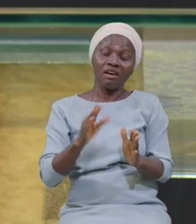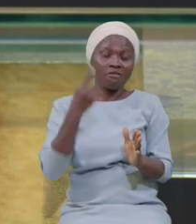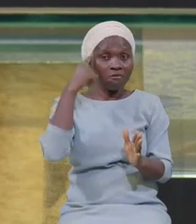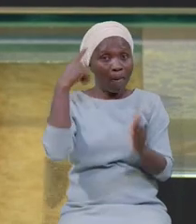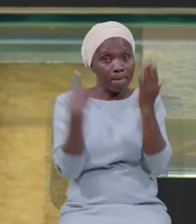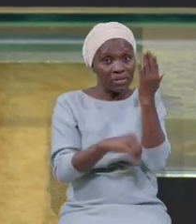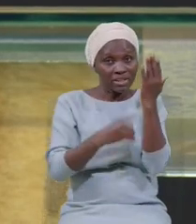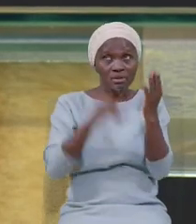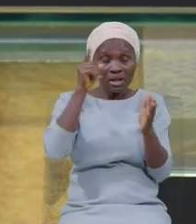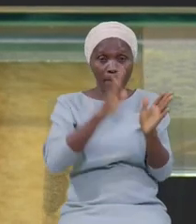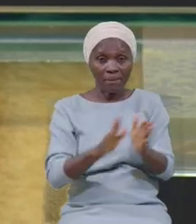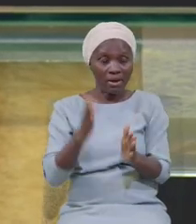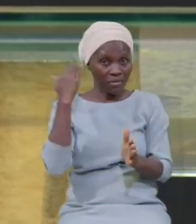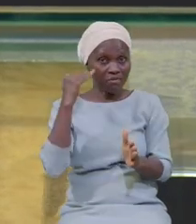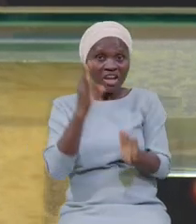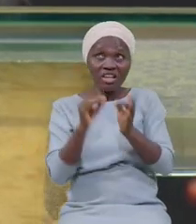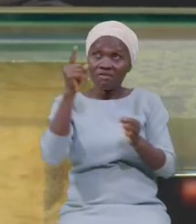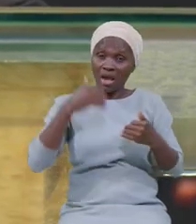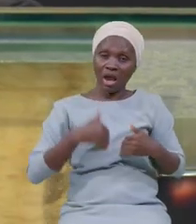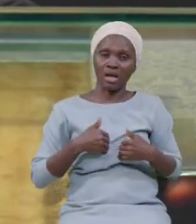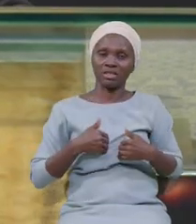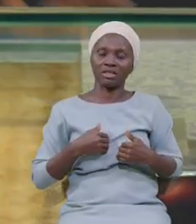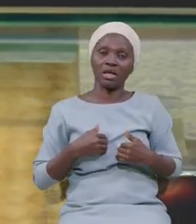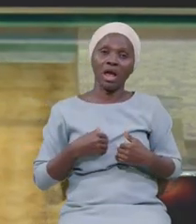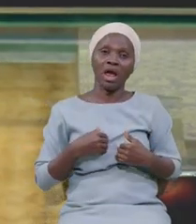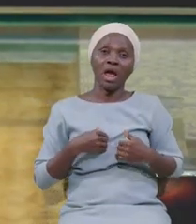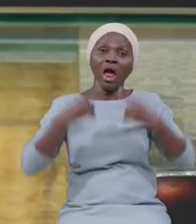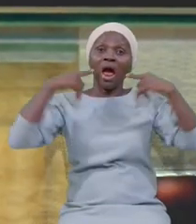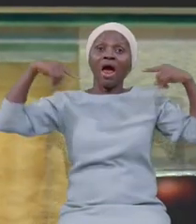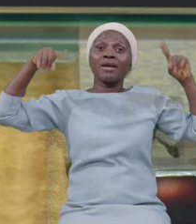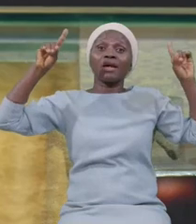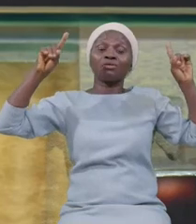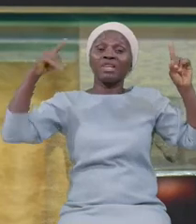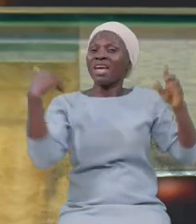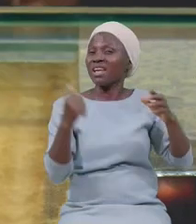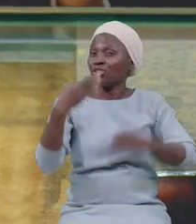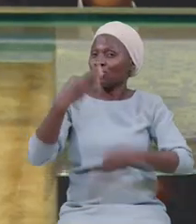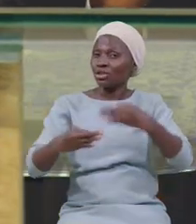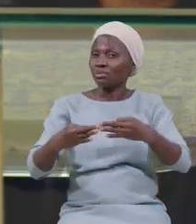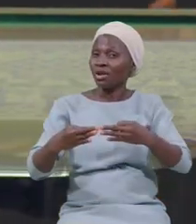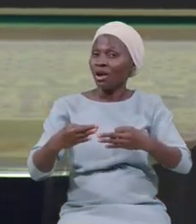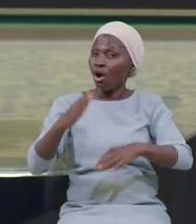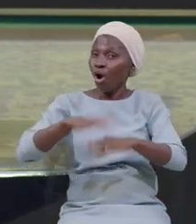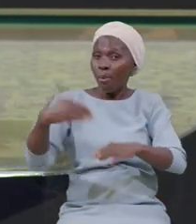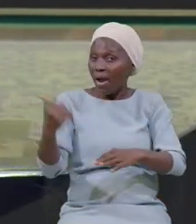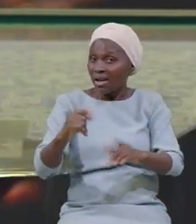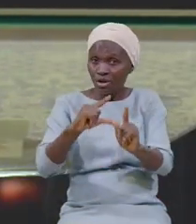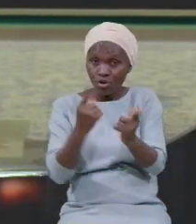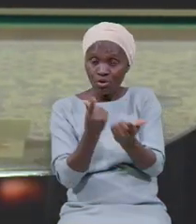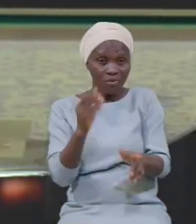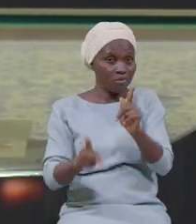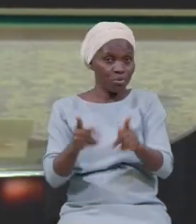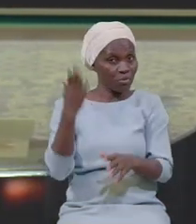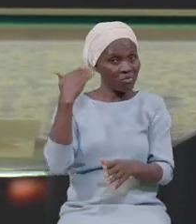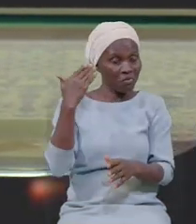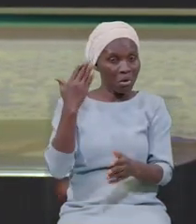un programme, il a proclamé, il a déclaré un jugement sur un groupe d'individus, ou bien sur un